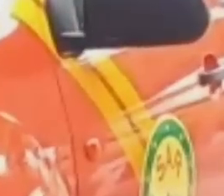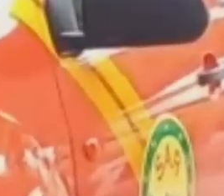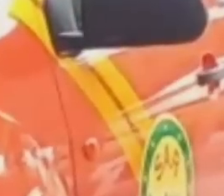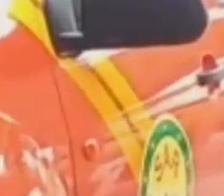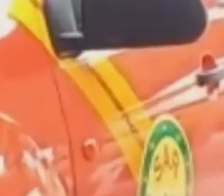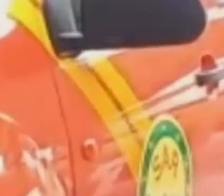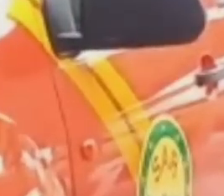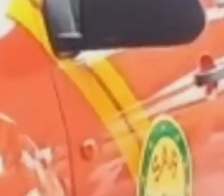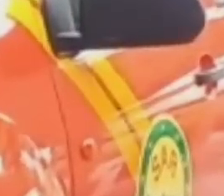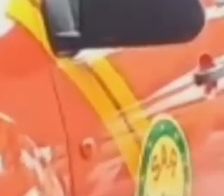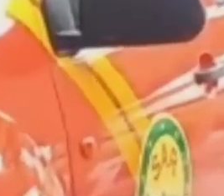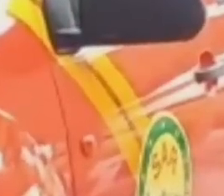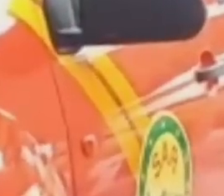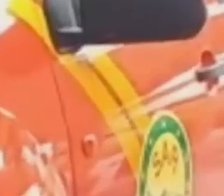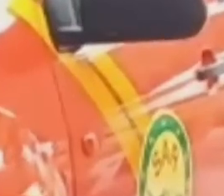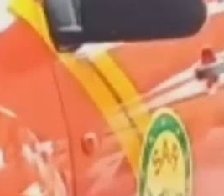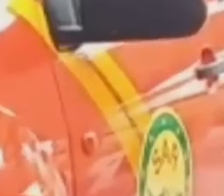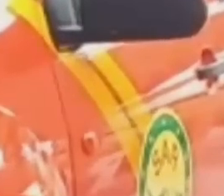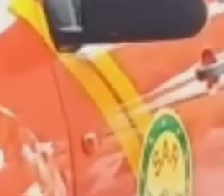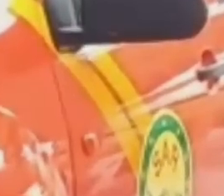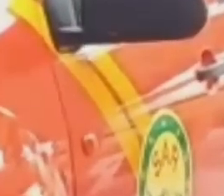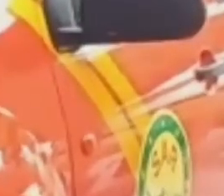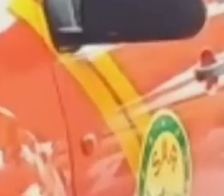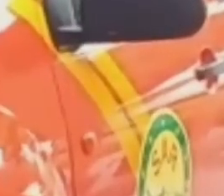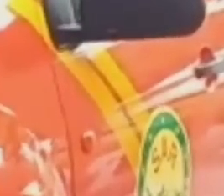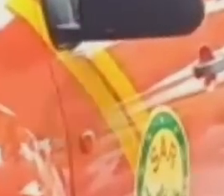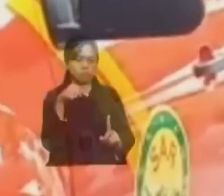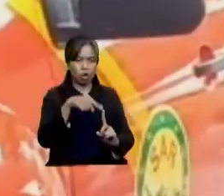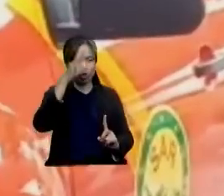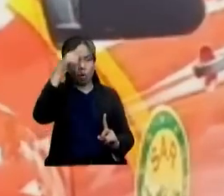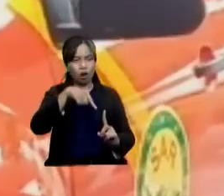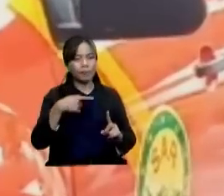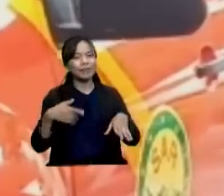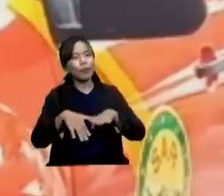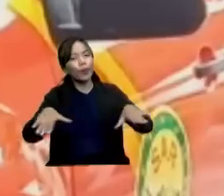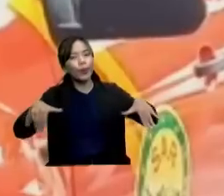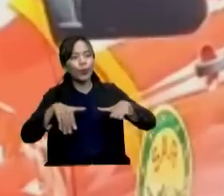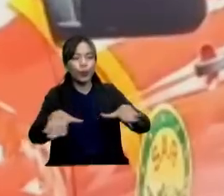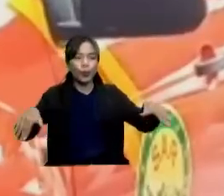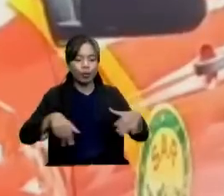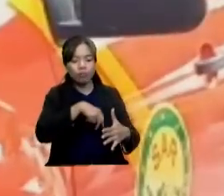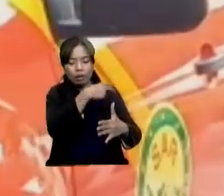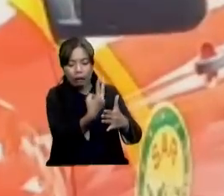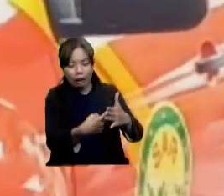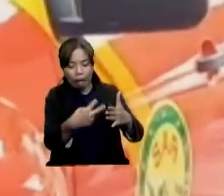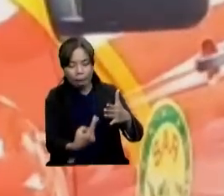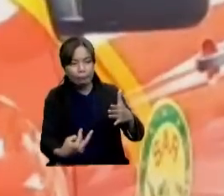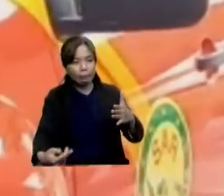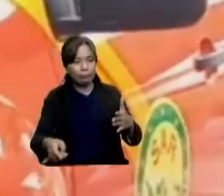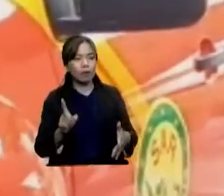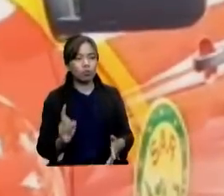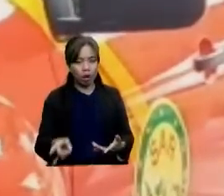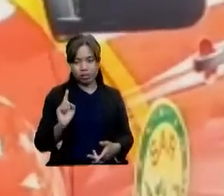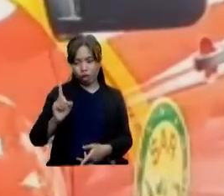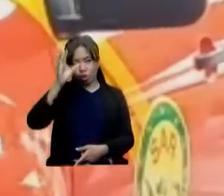Mereka berwisata ke sana, kemudian 1 orang berenang, 1 orang ini tenggelam. Kemudian dibantu oleh 1 orang lagi, 2 orang